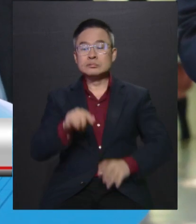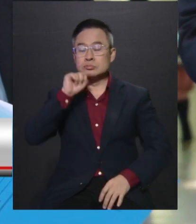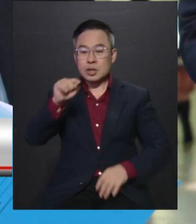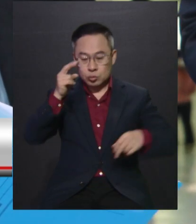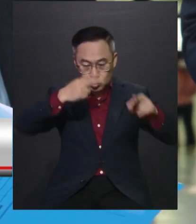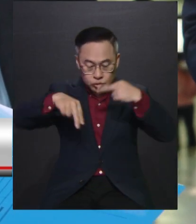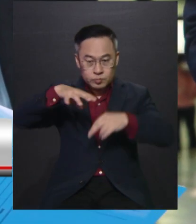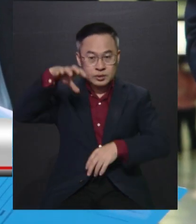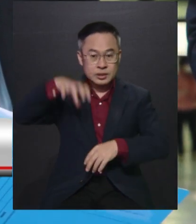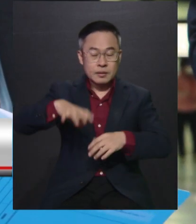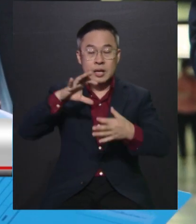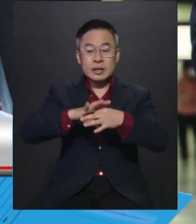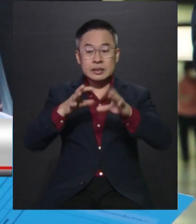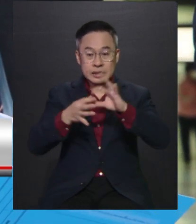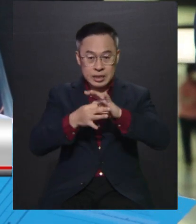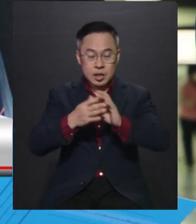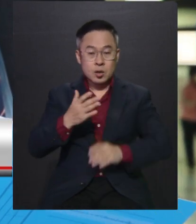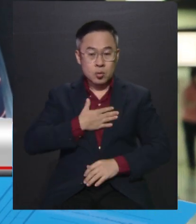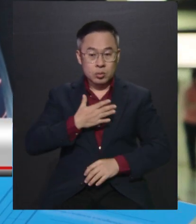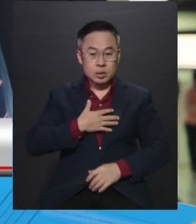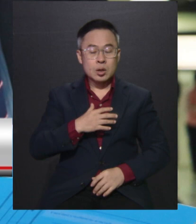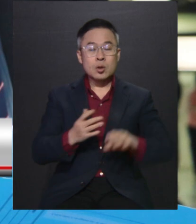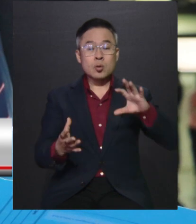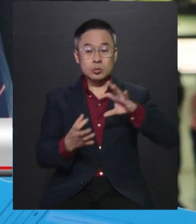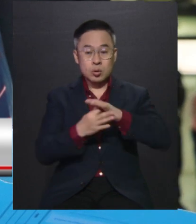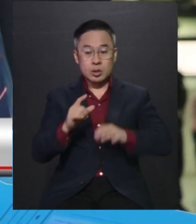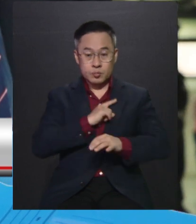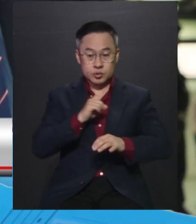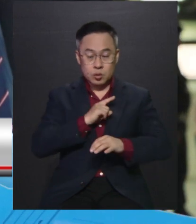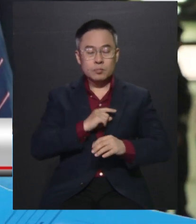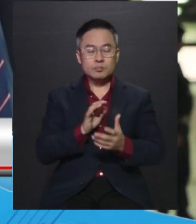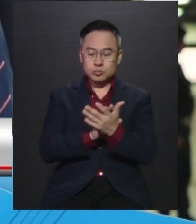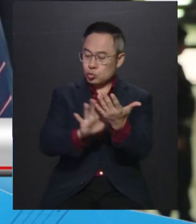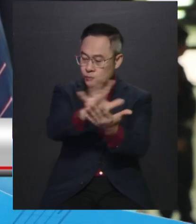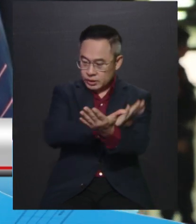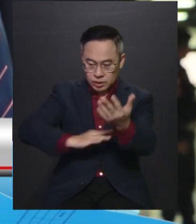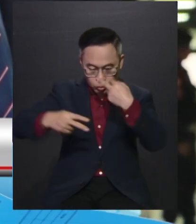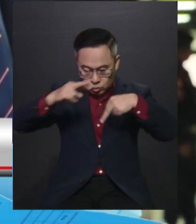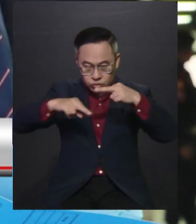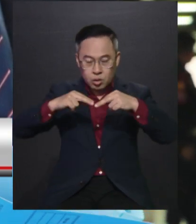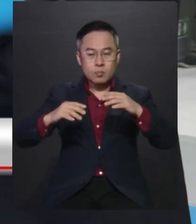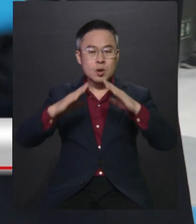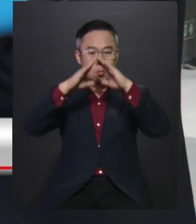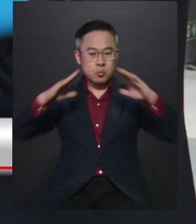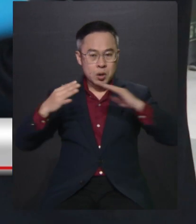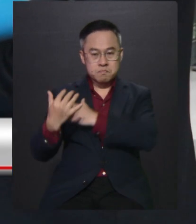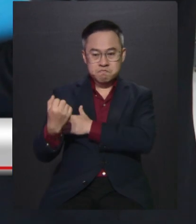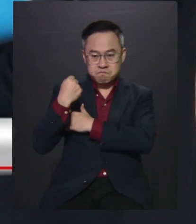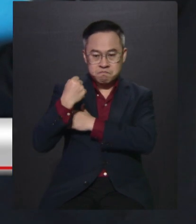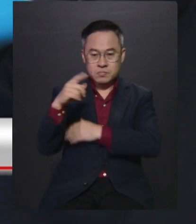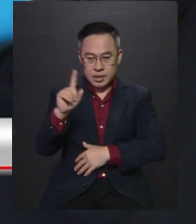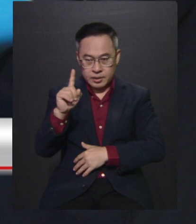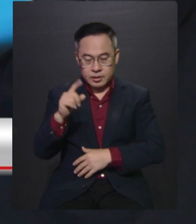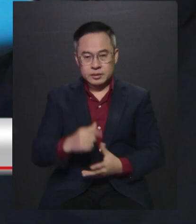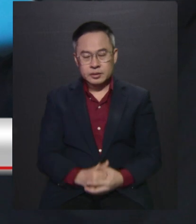ของสนามกีฬาทุกแห่งที่การกีฬาแห่งประเทศไทยดูแลทั่วทั้งประเทศเพื่อป้องกันไม่ให้เกิดเหตุแบบนี้อีกซึ่งใน